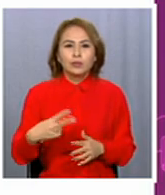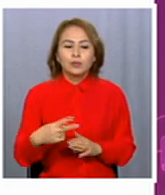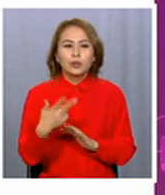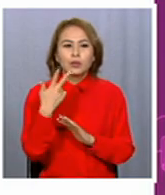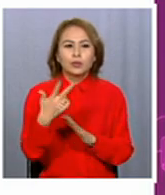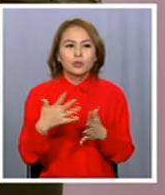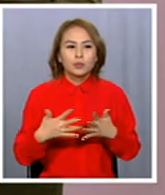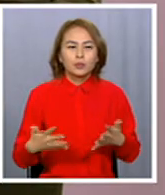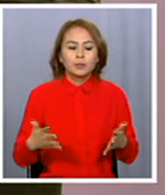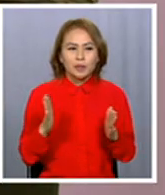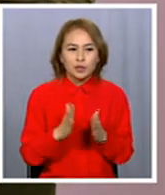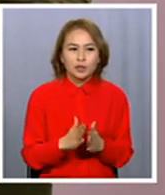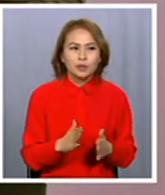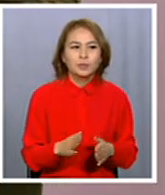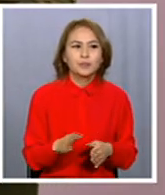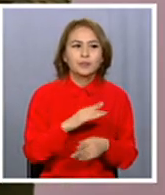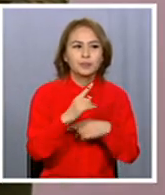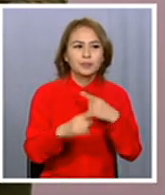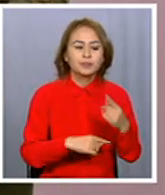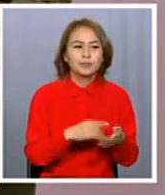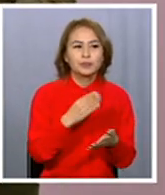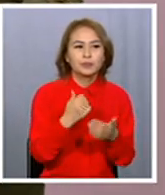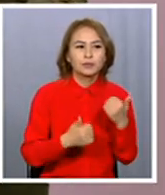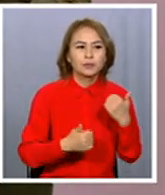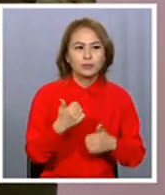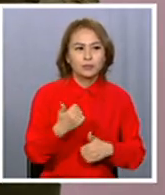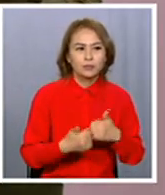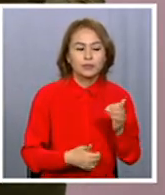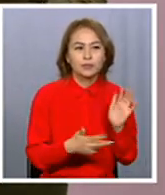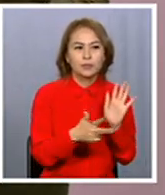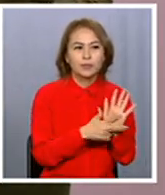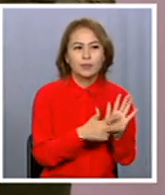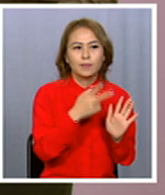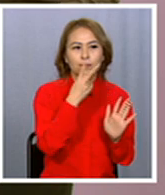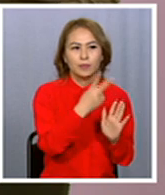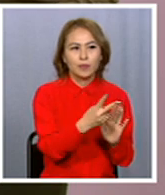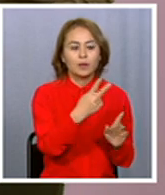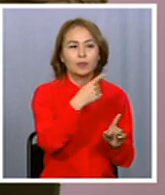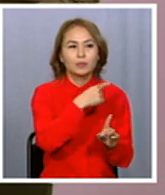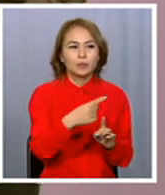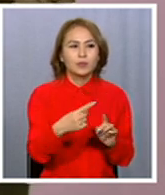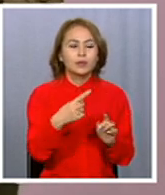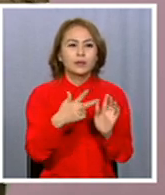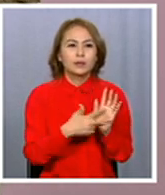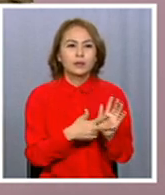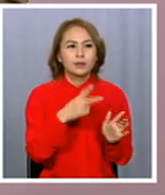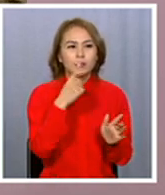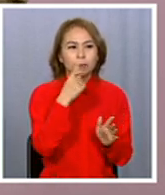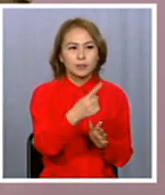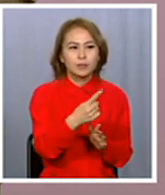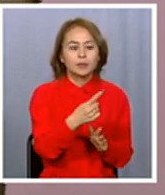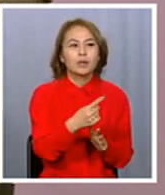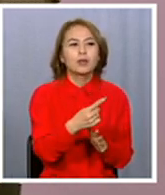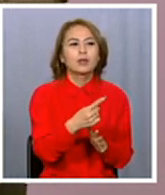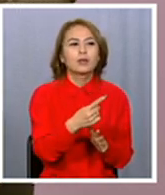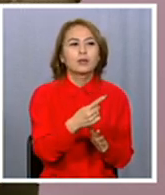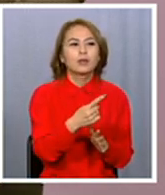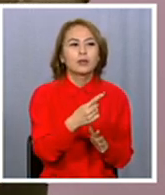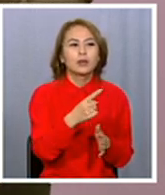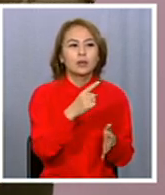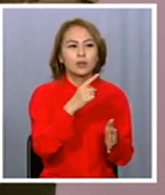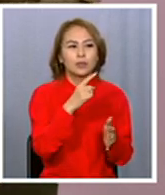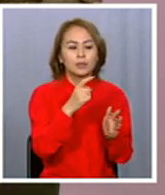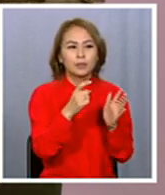артық. Келесі бөлшекті салыстырайық. 8-ден 2-ден, 8-ден 1-ді азайтамыз.